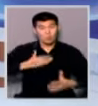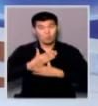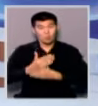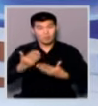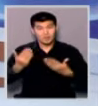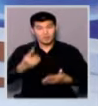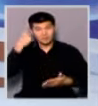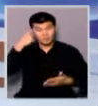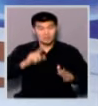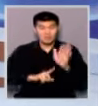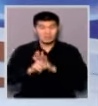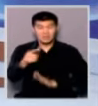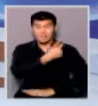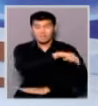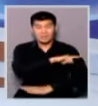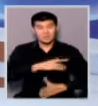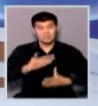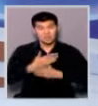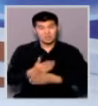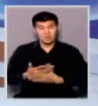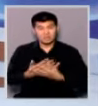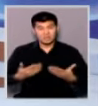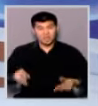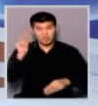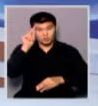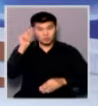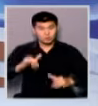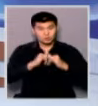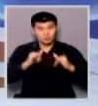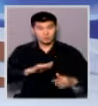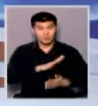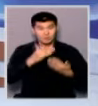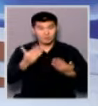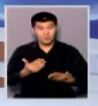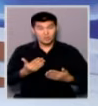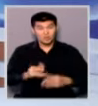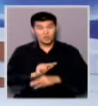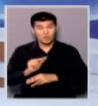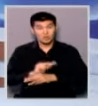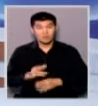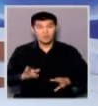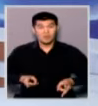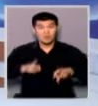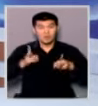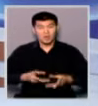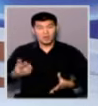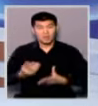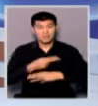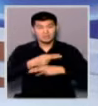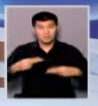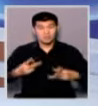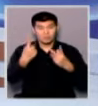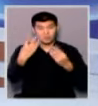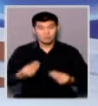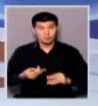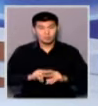үшін білуі керек алғашқы медициналық жәрдем түрлері бойынша білімдерін жетілдіріп жүр. Бұл жолы олар төтенше жағдайдың алдын алу тақырыбында бір күн